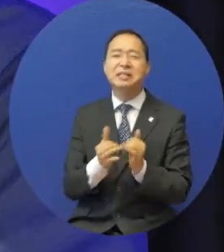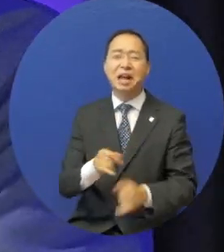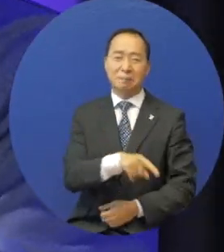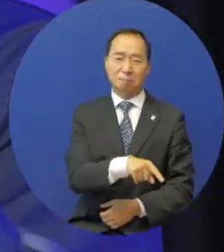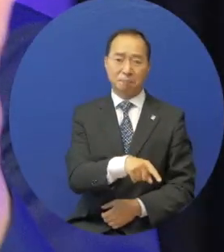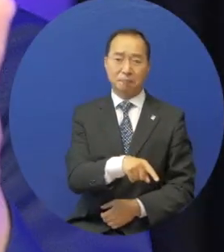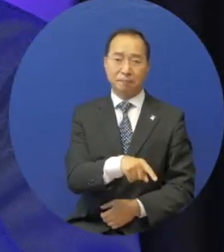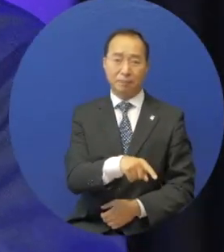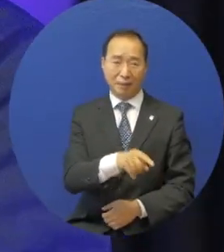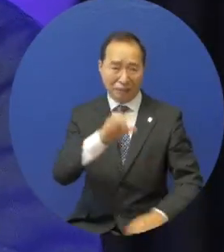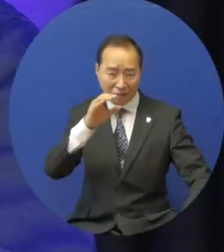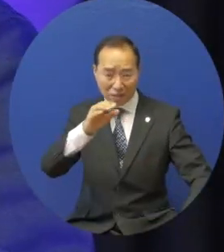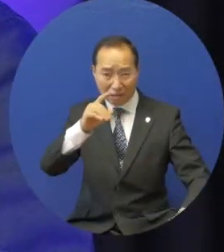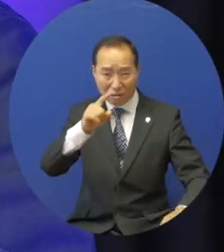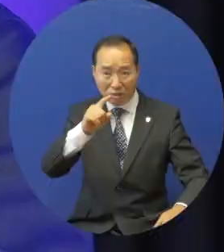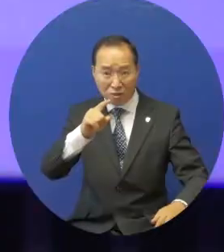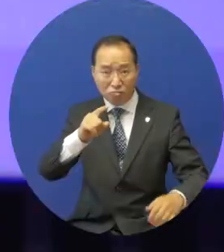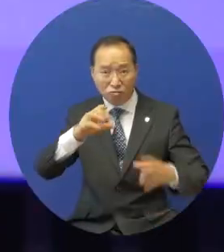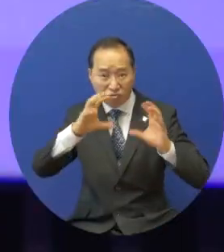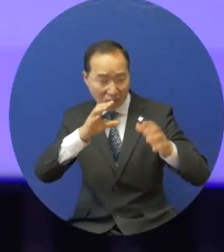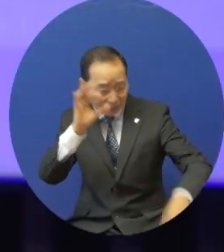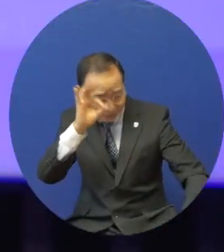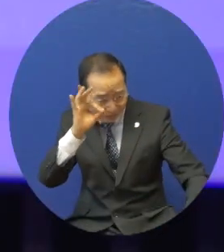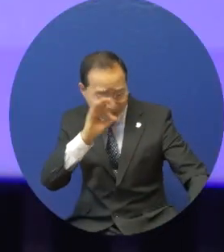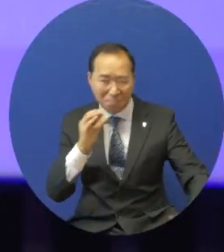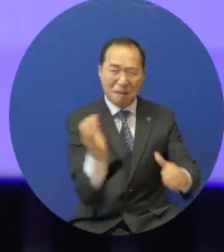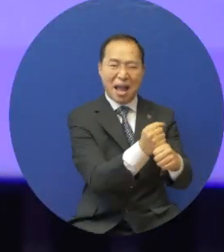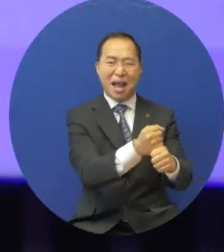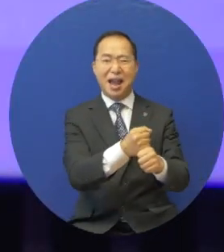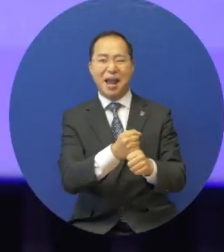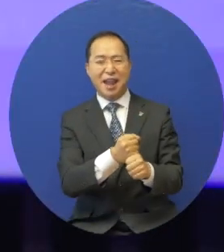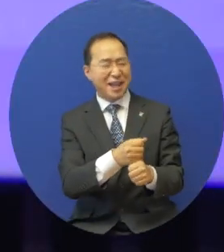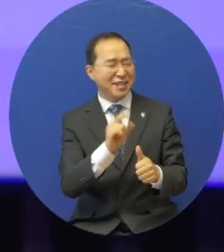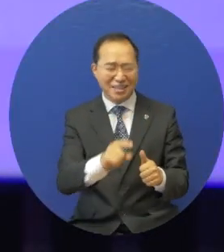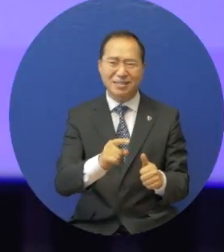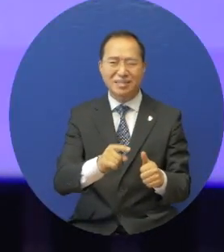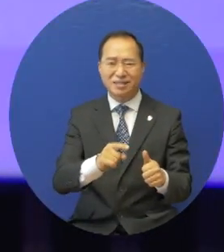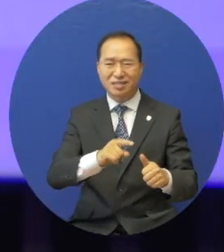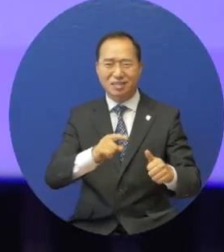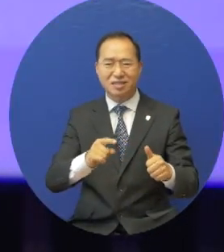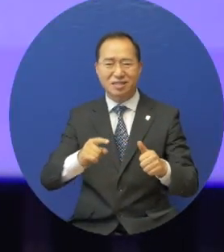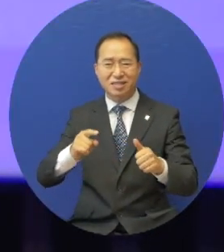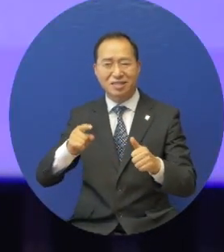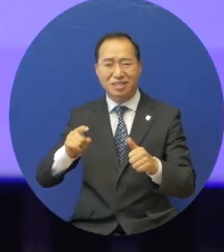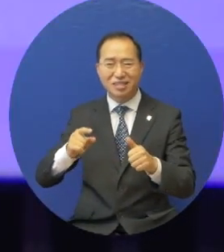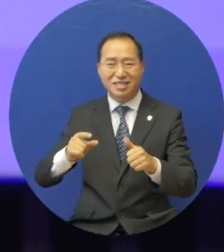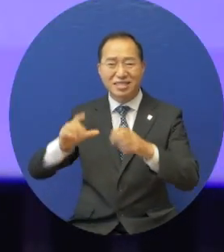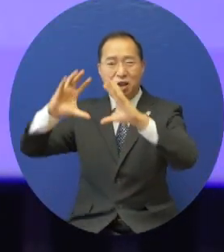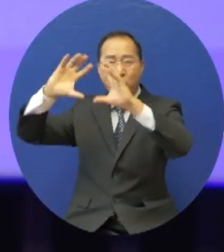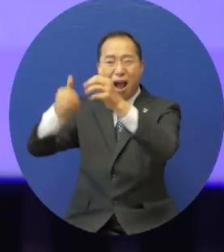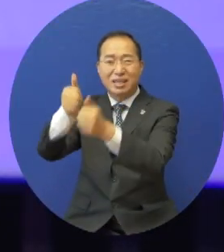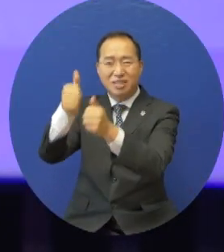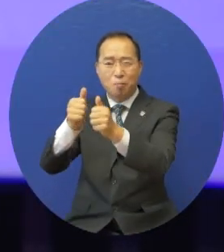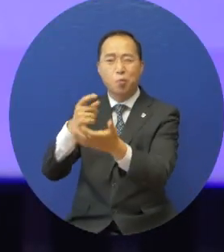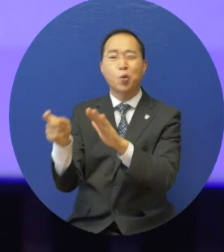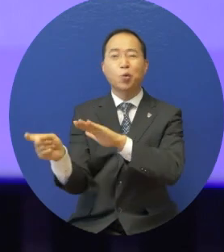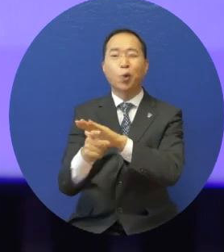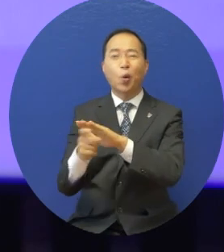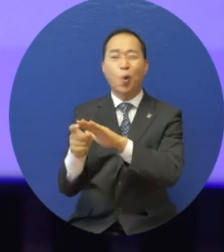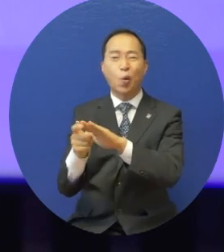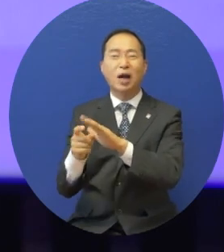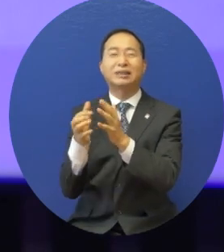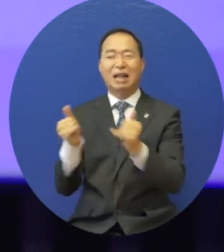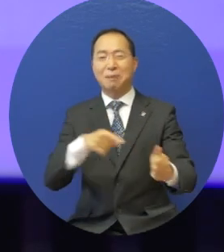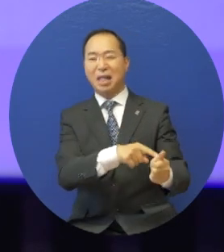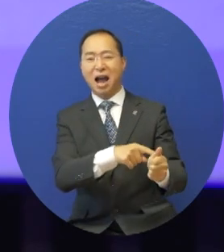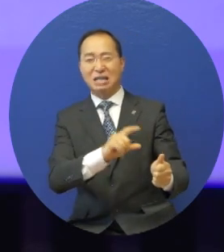한양으로 이제 이송이 될 위기에 처합니다. 어떤 죄명으로? 과적이라고 하는 죄명으로. 과거의 도적적자, 과적,